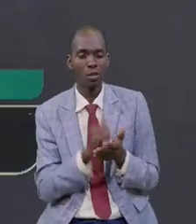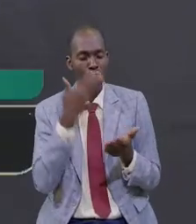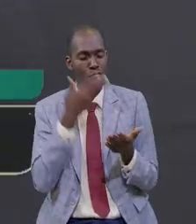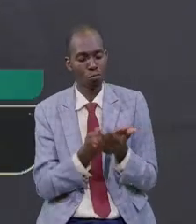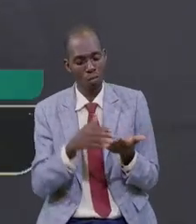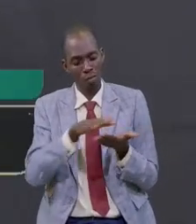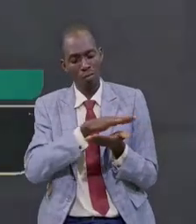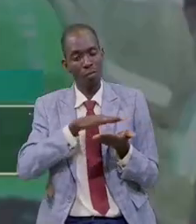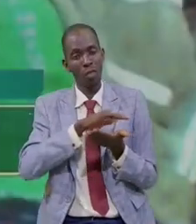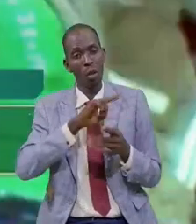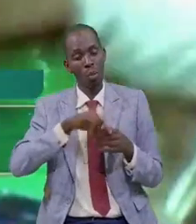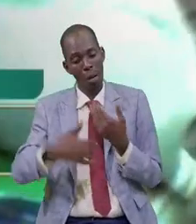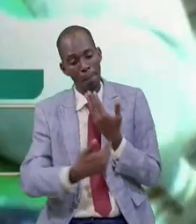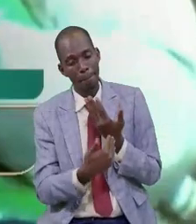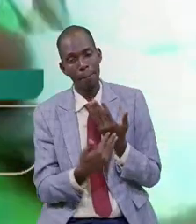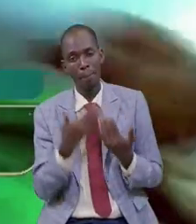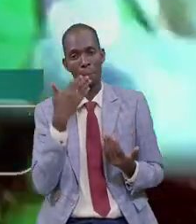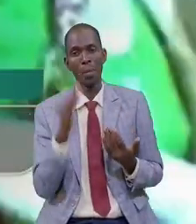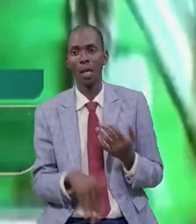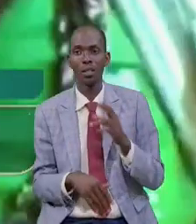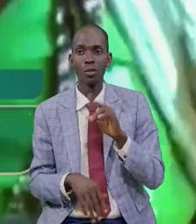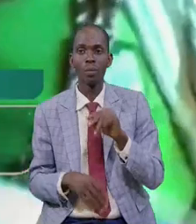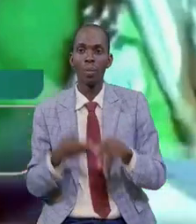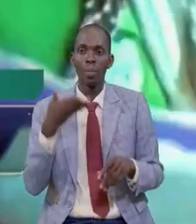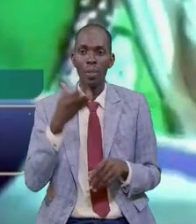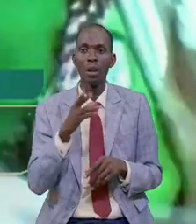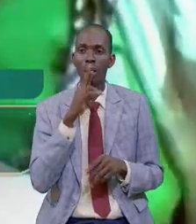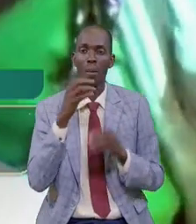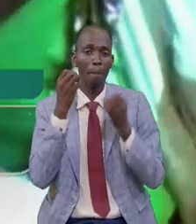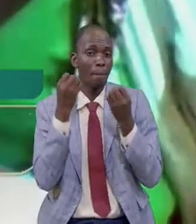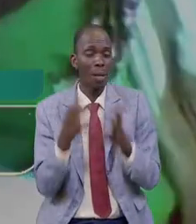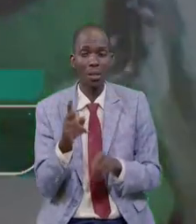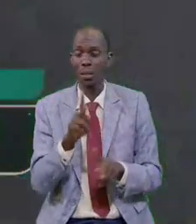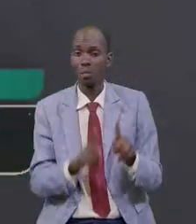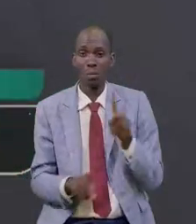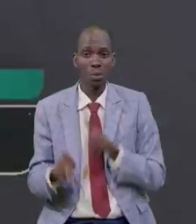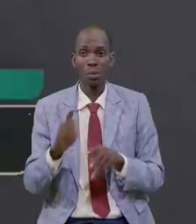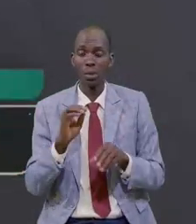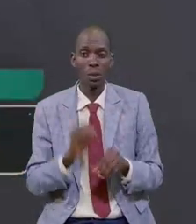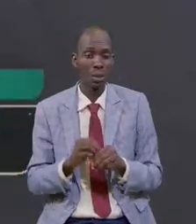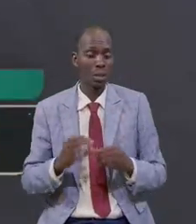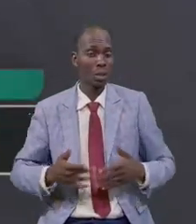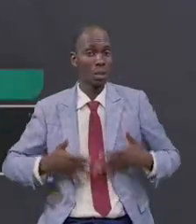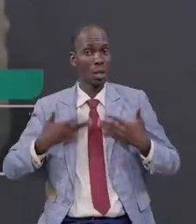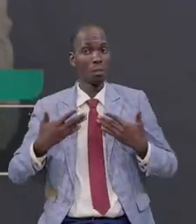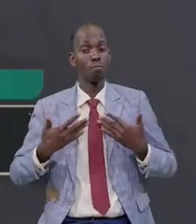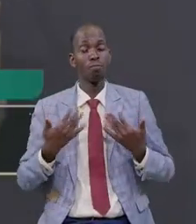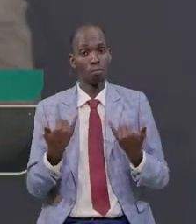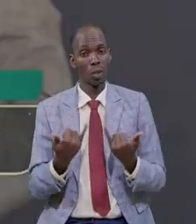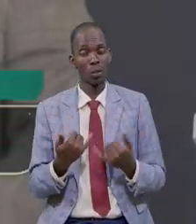pourri de l'autre côté il y a plusieurs personnes je suis désolé vous le dire maintenant